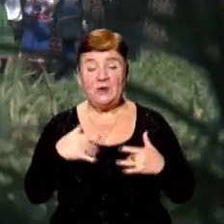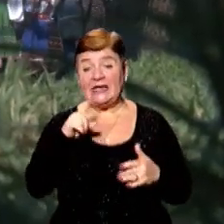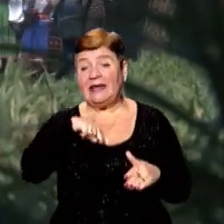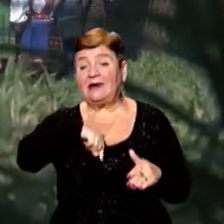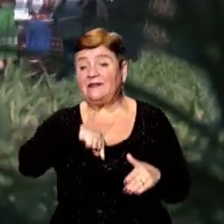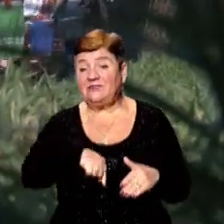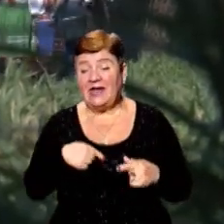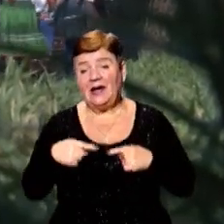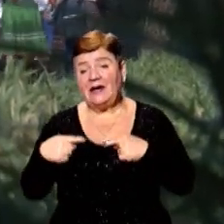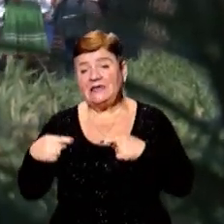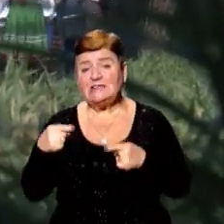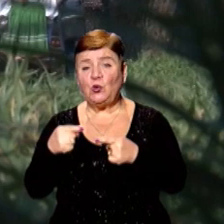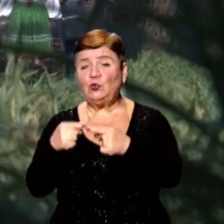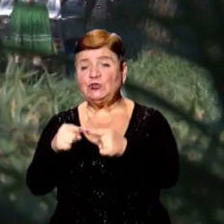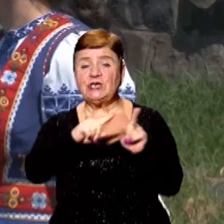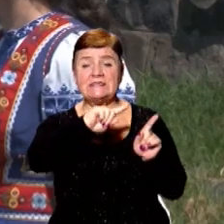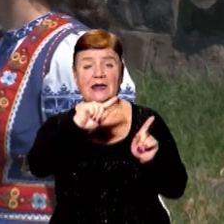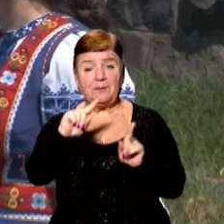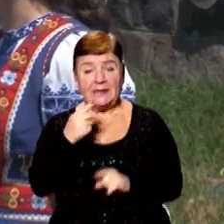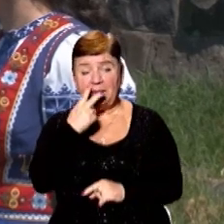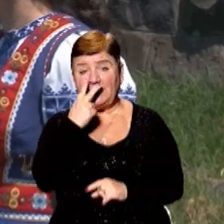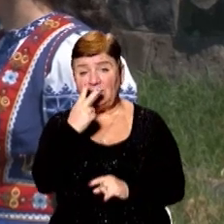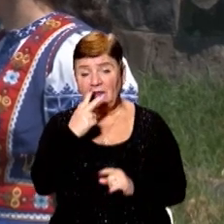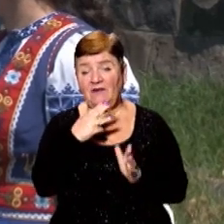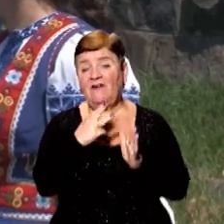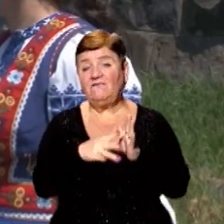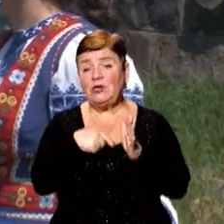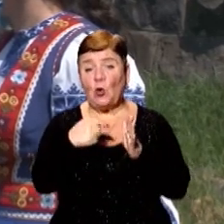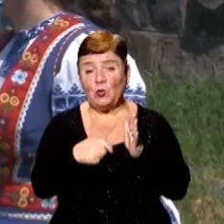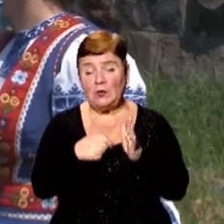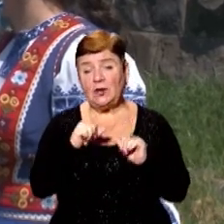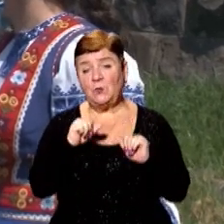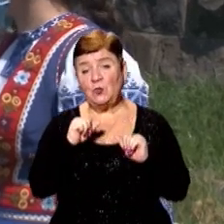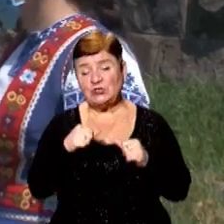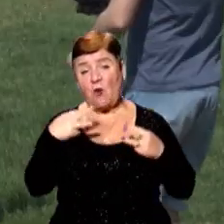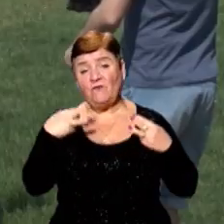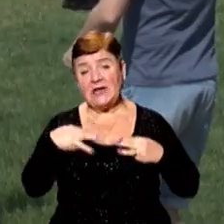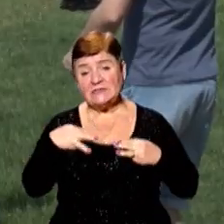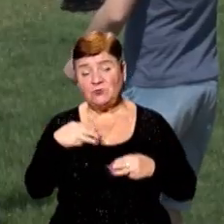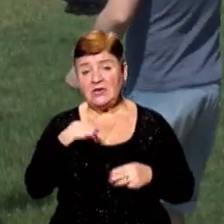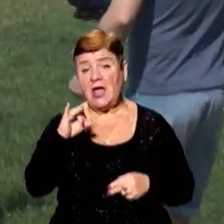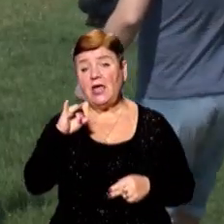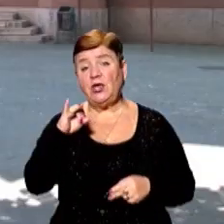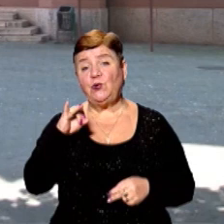характеризують різні куточки Закарпаття. Переглянути відеоролик можна буде у Фейсбуці та